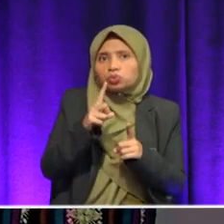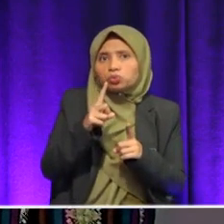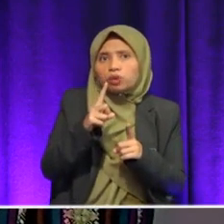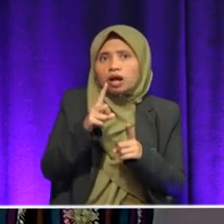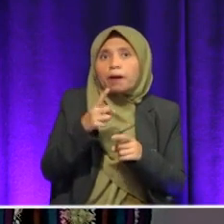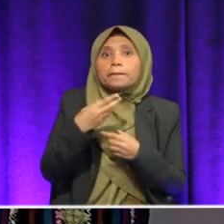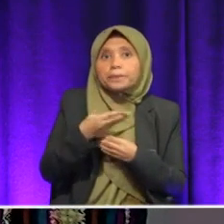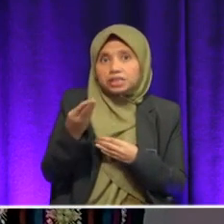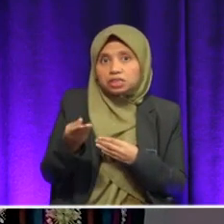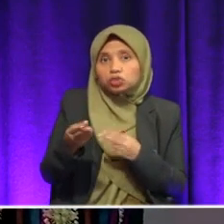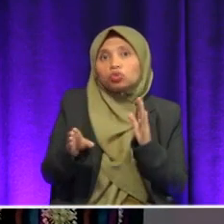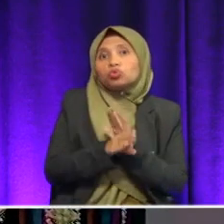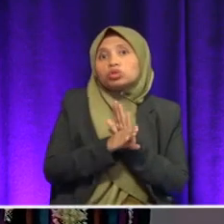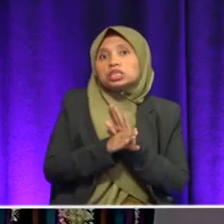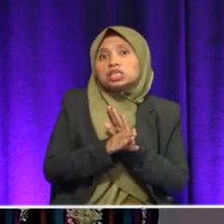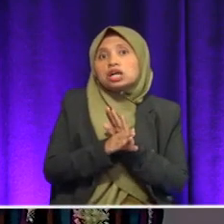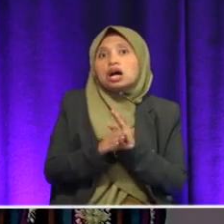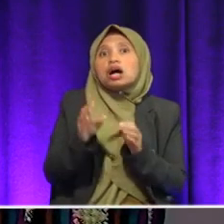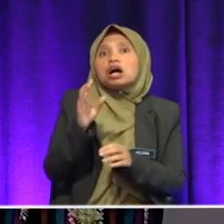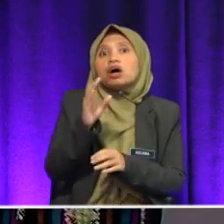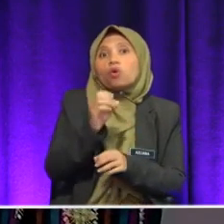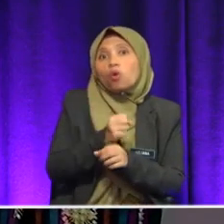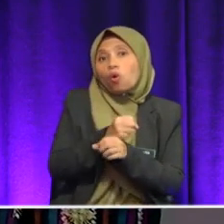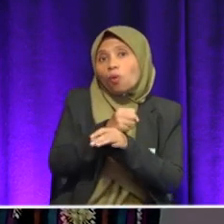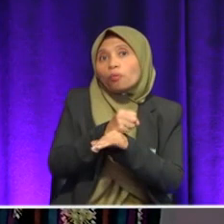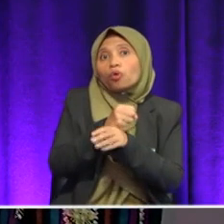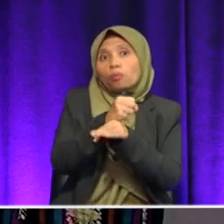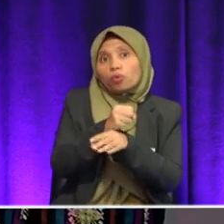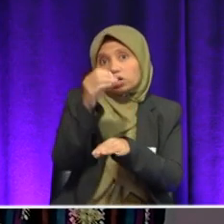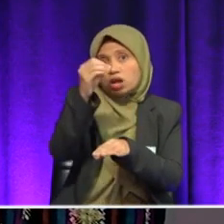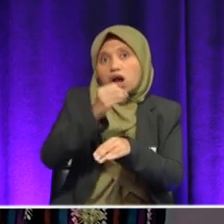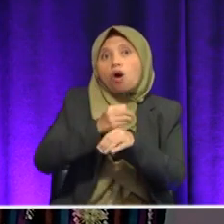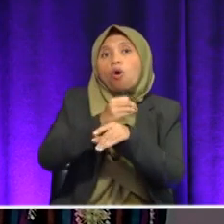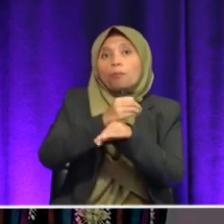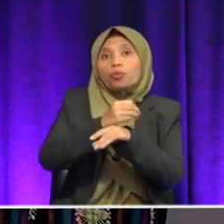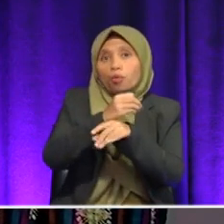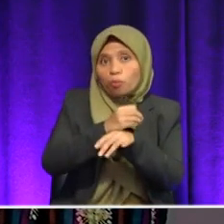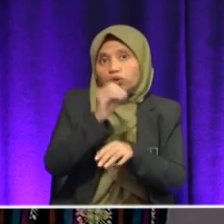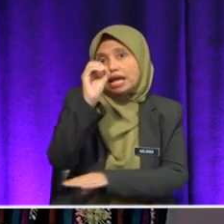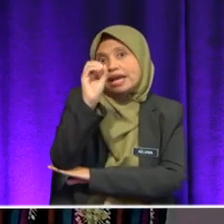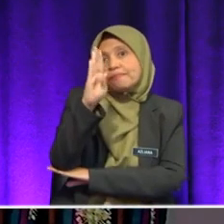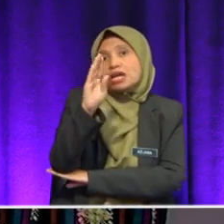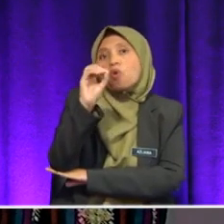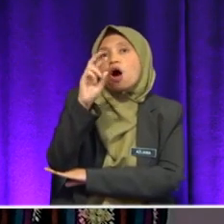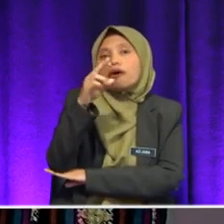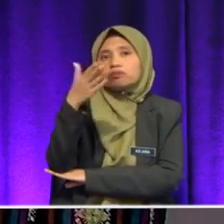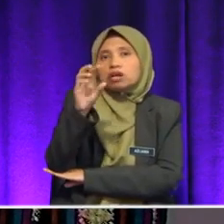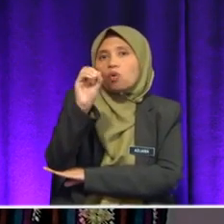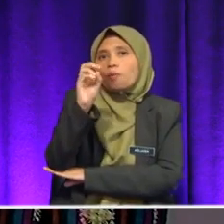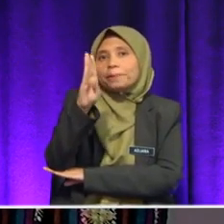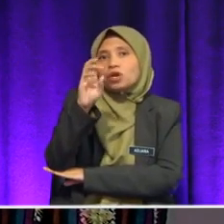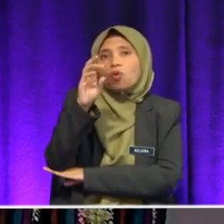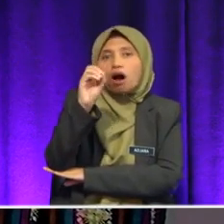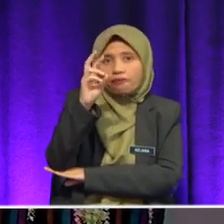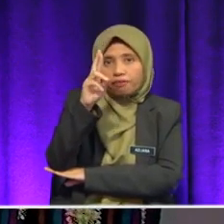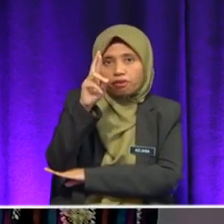Mende Oke mungkin kehidupan laut kita coba gunakan tersebut dalam kitab